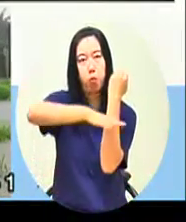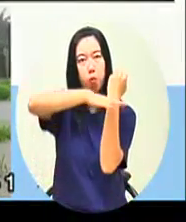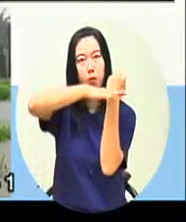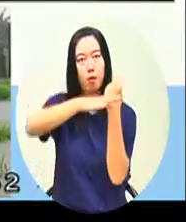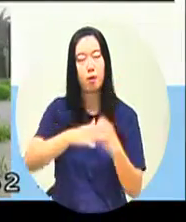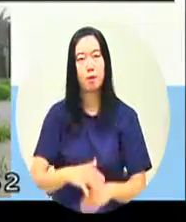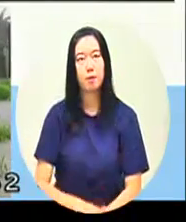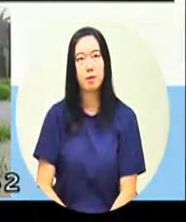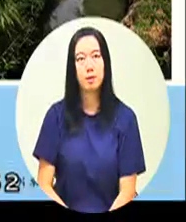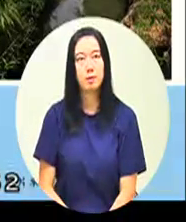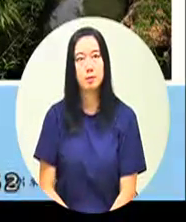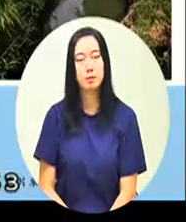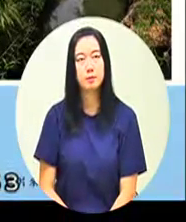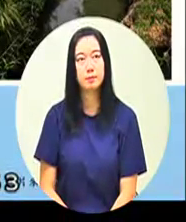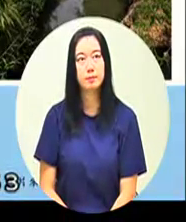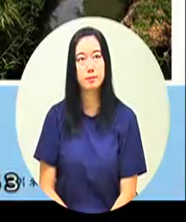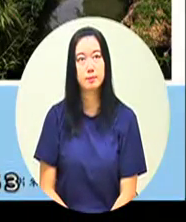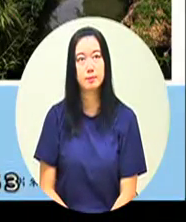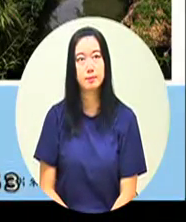到家哈，